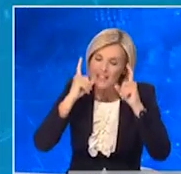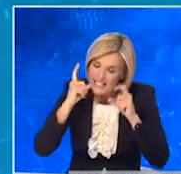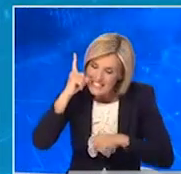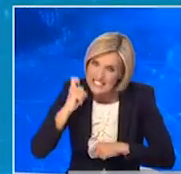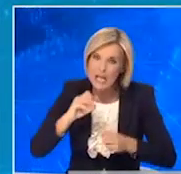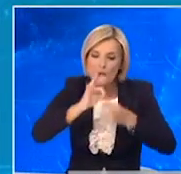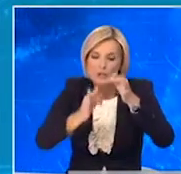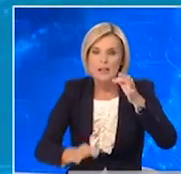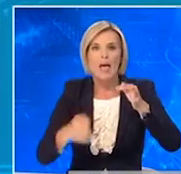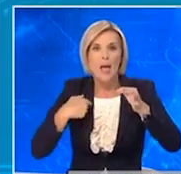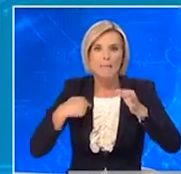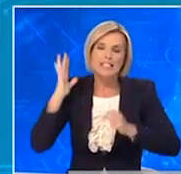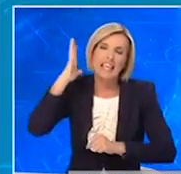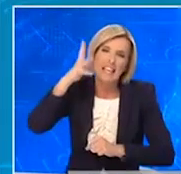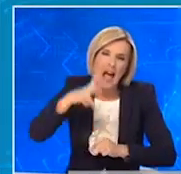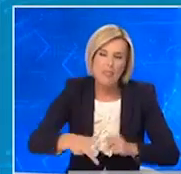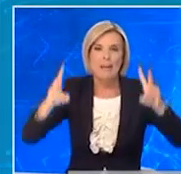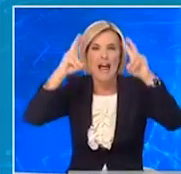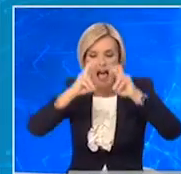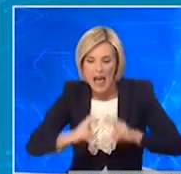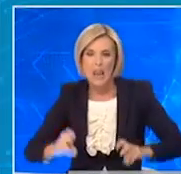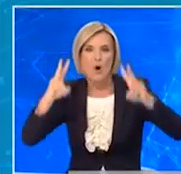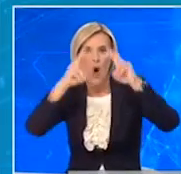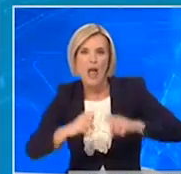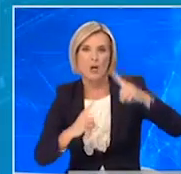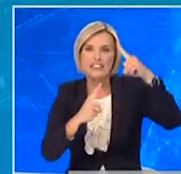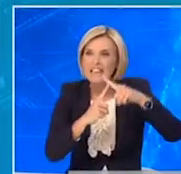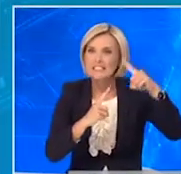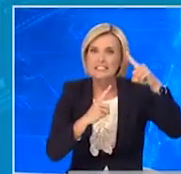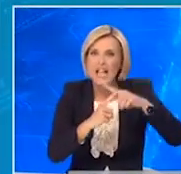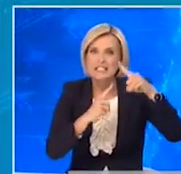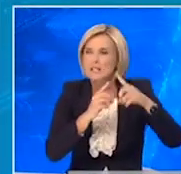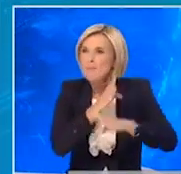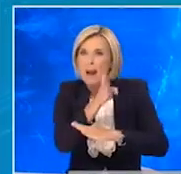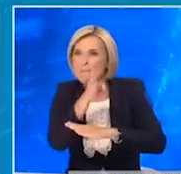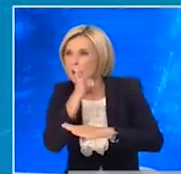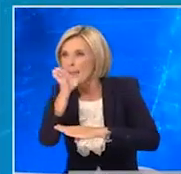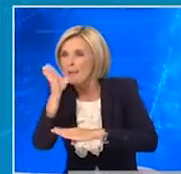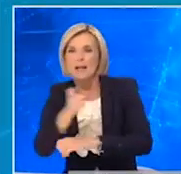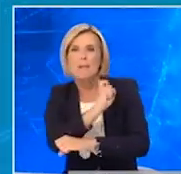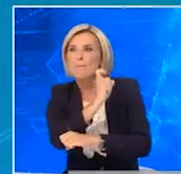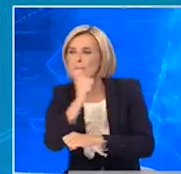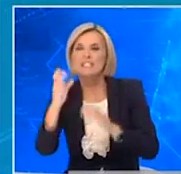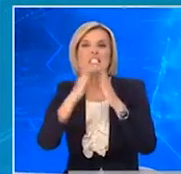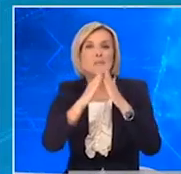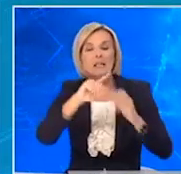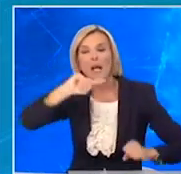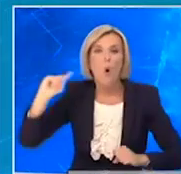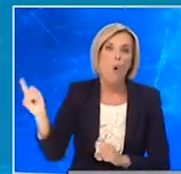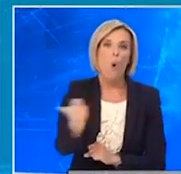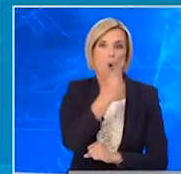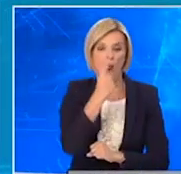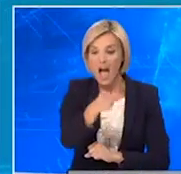σκληρές ειχνηλατήσεις σε κάθε επίπεδο. Θα σας πω επίσης χαρακτηριστικά ένα στοιχείο, ότι για τις 145, για